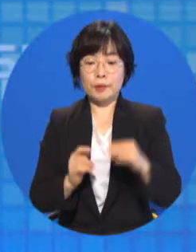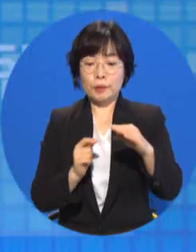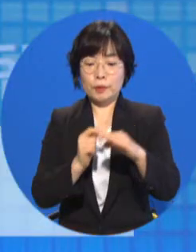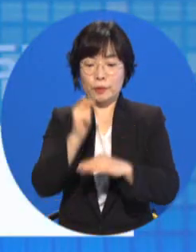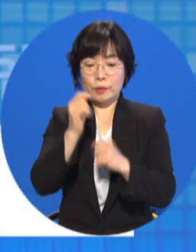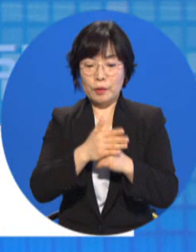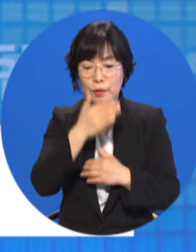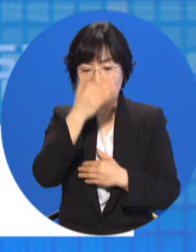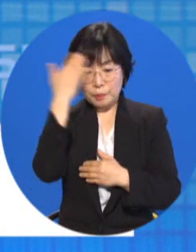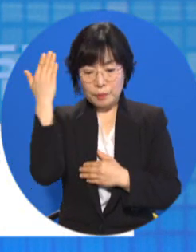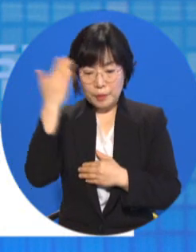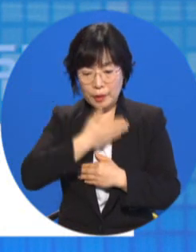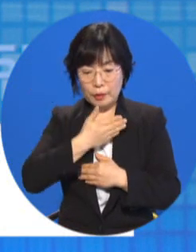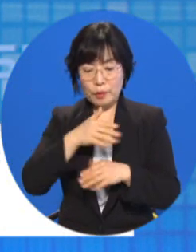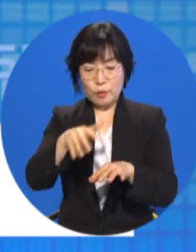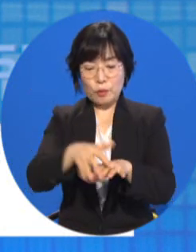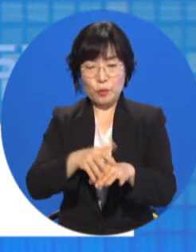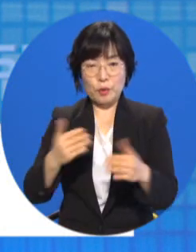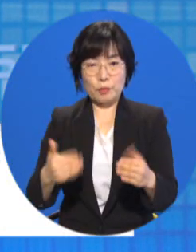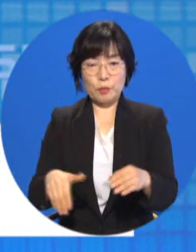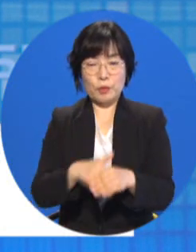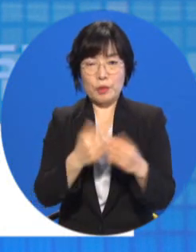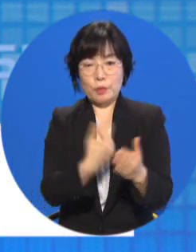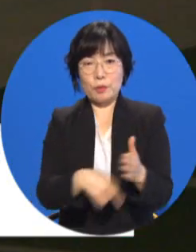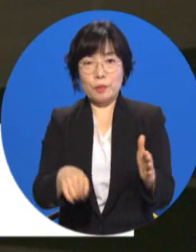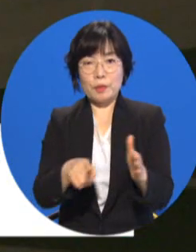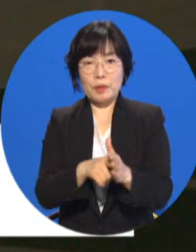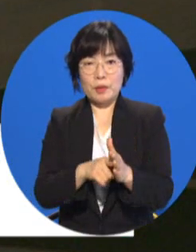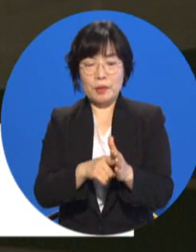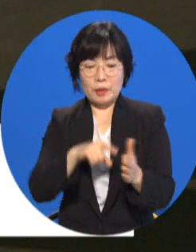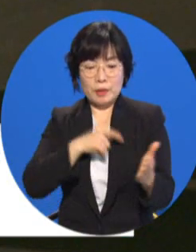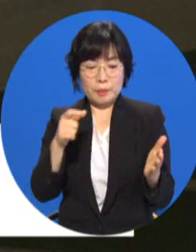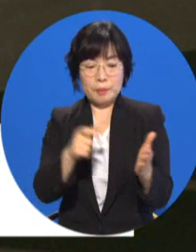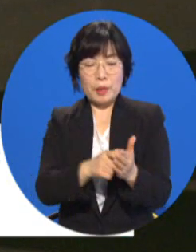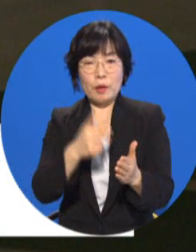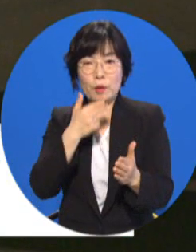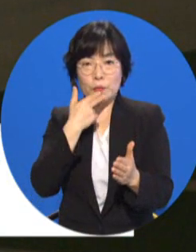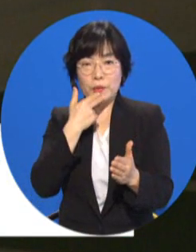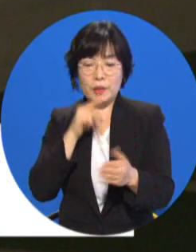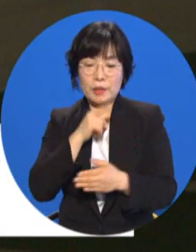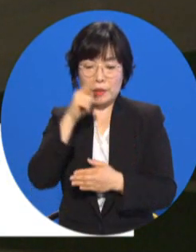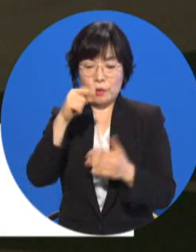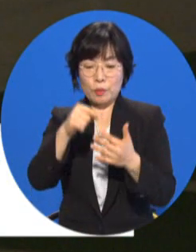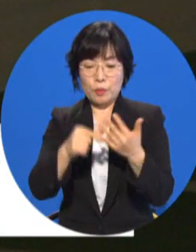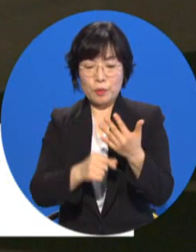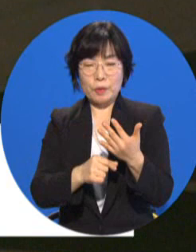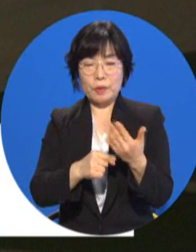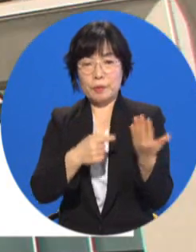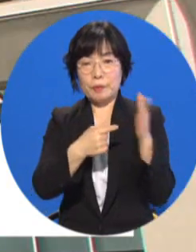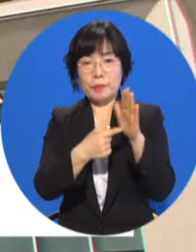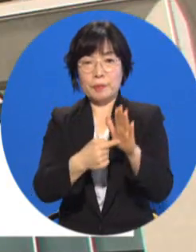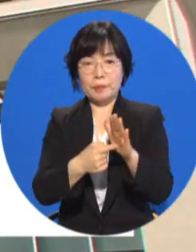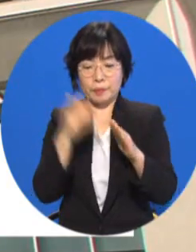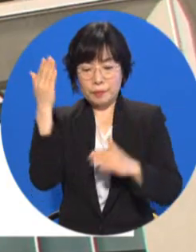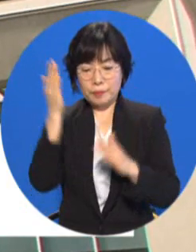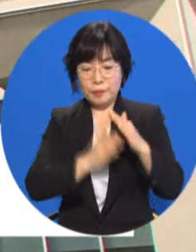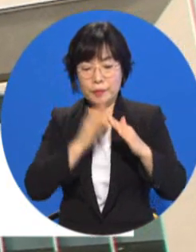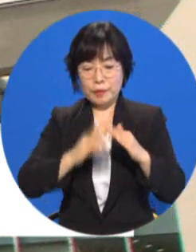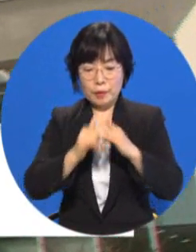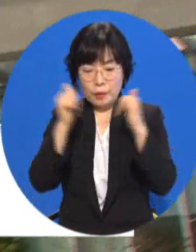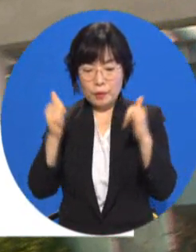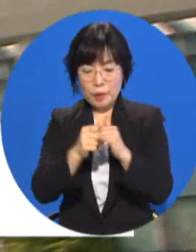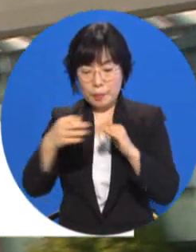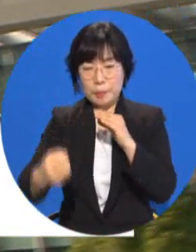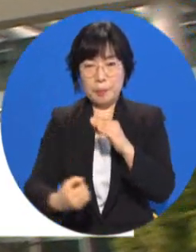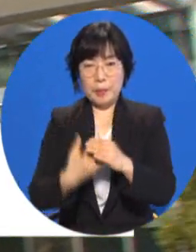고흥군이 청렴한 조직 문화 정착을 위해 익명 신고 시스템을 운영합니다. 고흥군은 공직사회 내